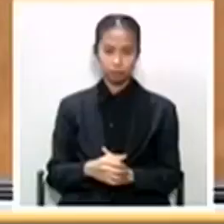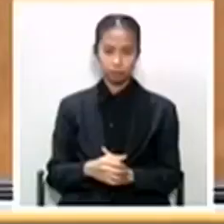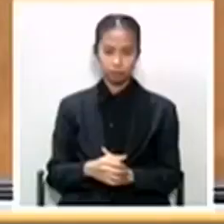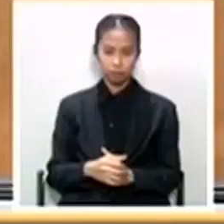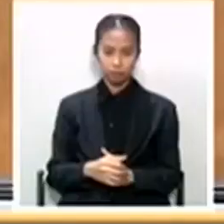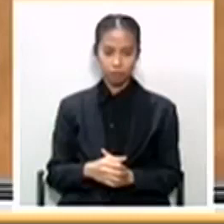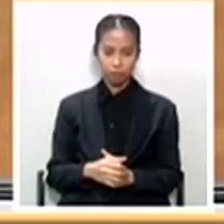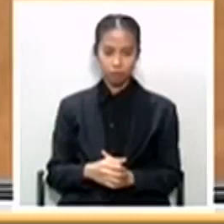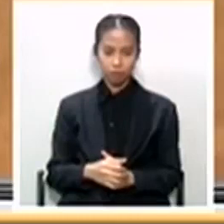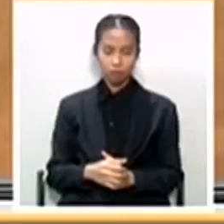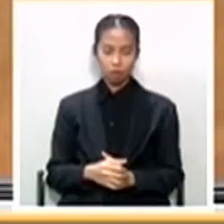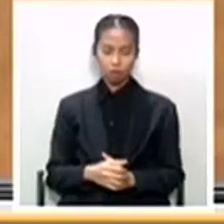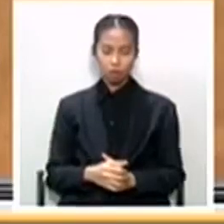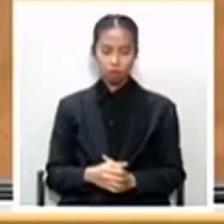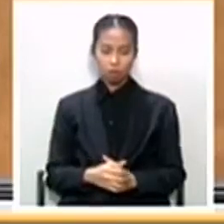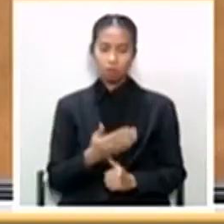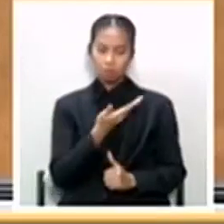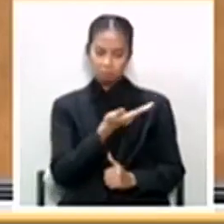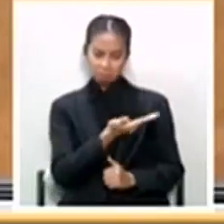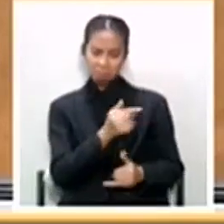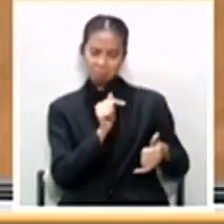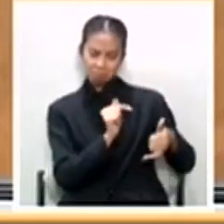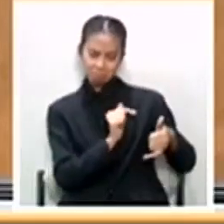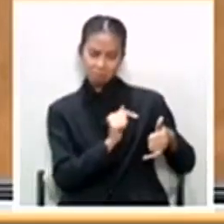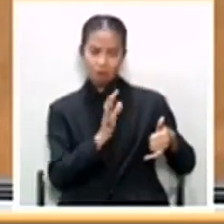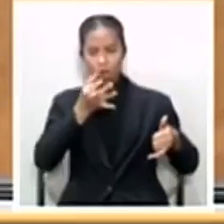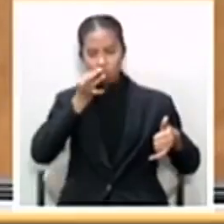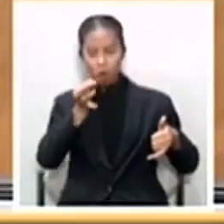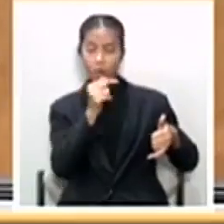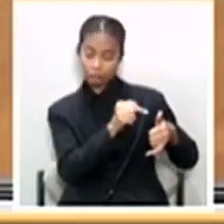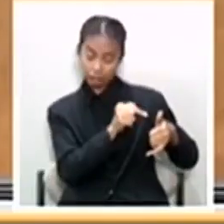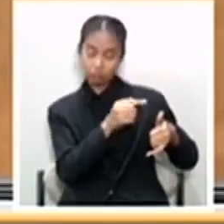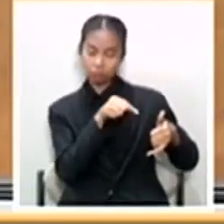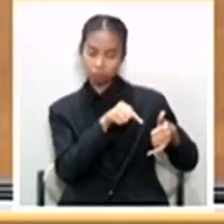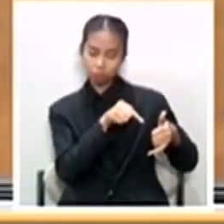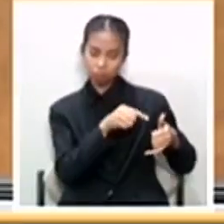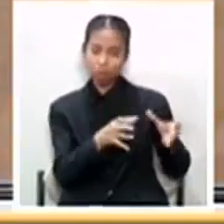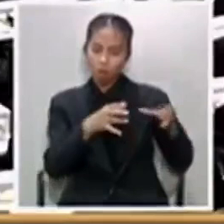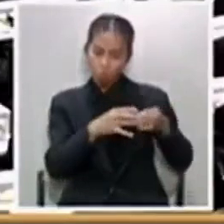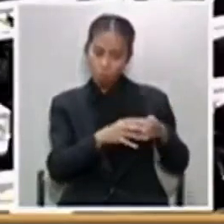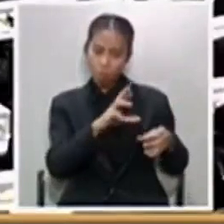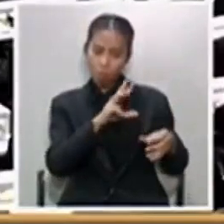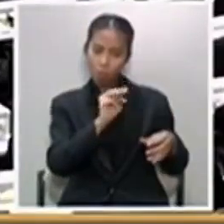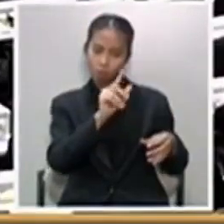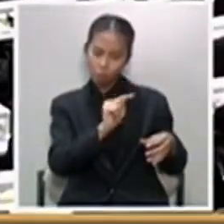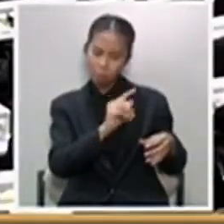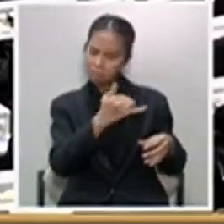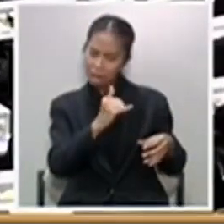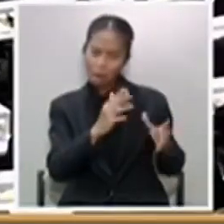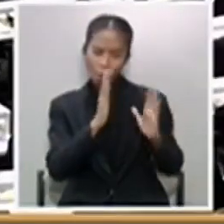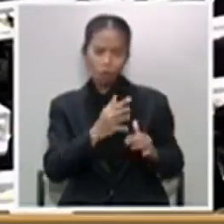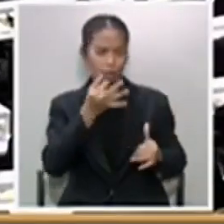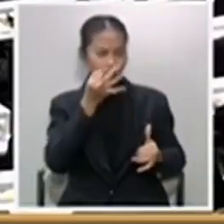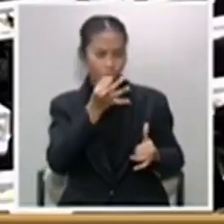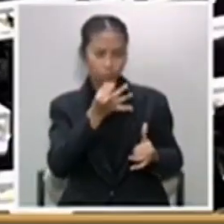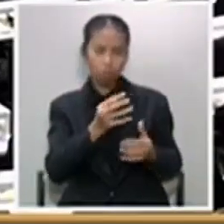ผู้ถูกร้องหมายถึงท่านนายกตรีครับและคณะตรีหรือใครที่ถูกร้องต้อง